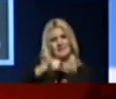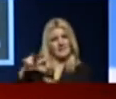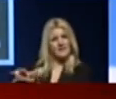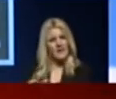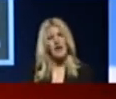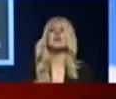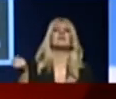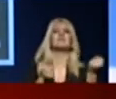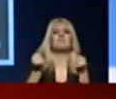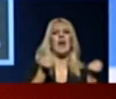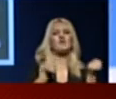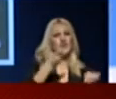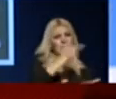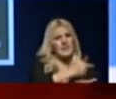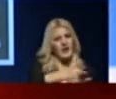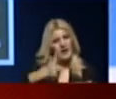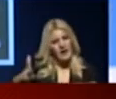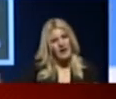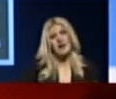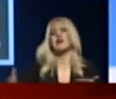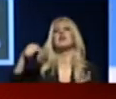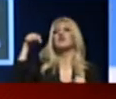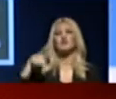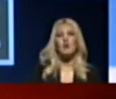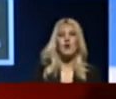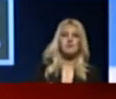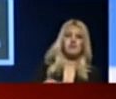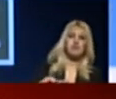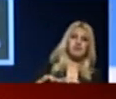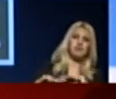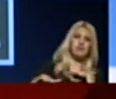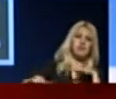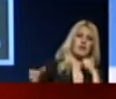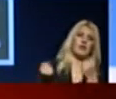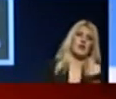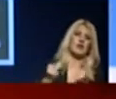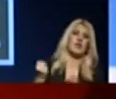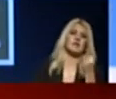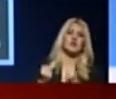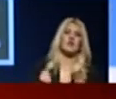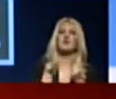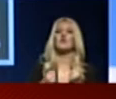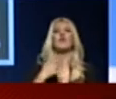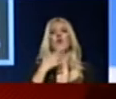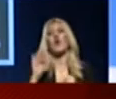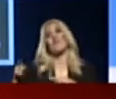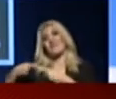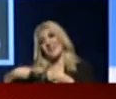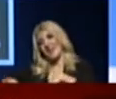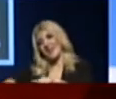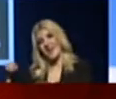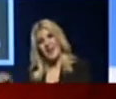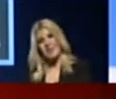ανταποκρίνεται οριακά στην κίνηση που έχει, κυρίως λόγω, θα ήθελα να πω, των ηρωικών προσπαθειών του αερολιμενάρχη και της ομάδας